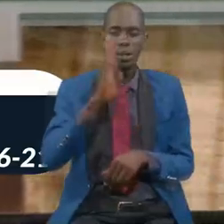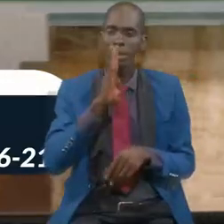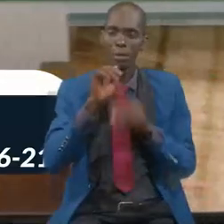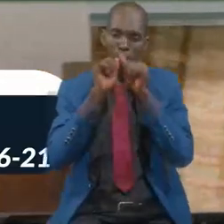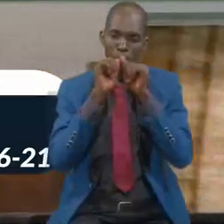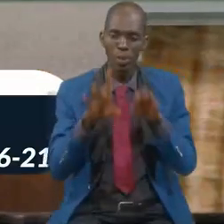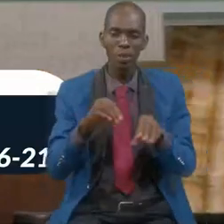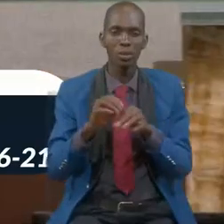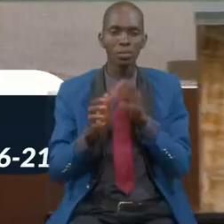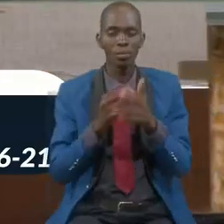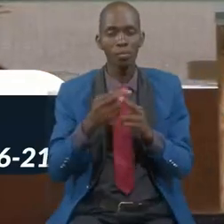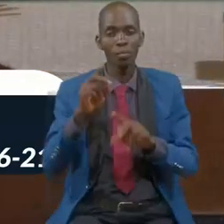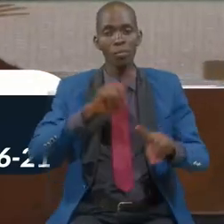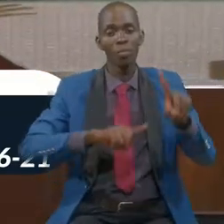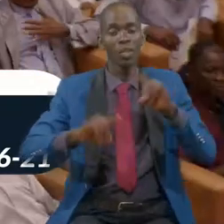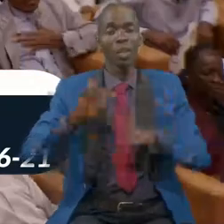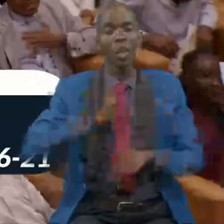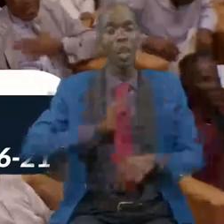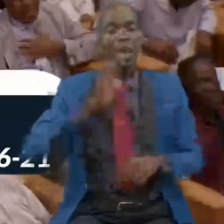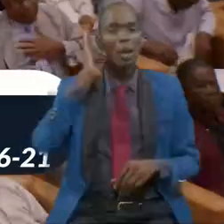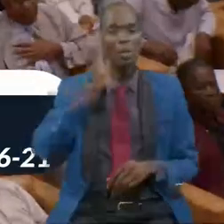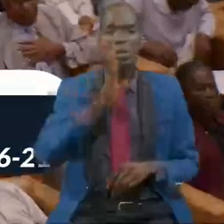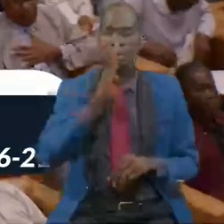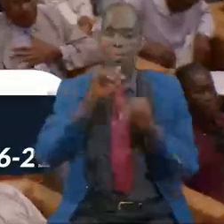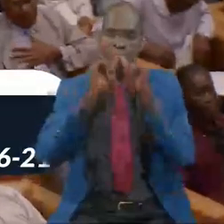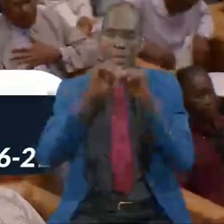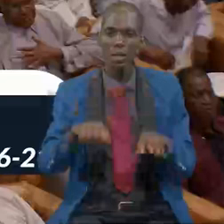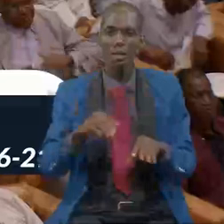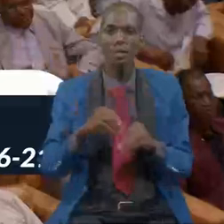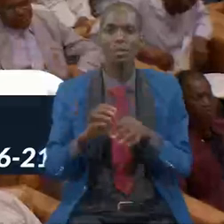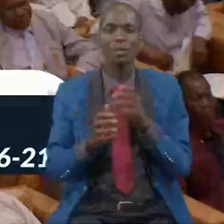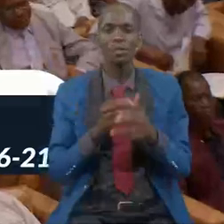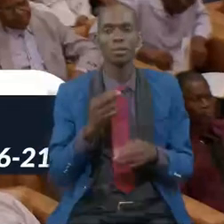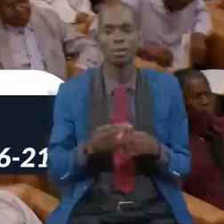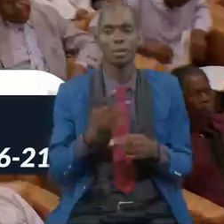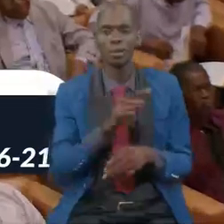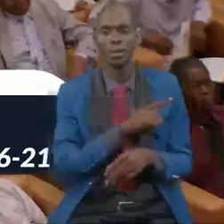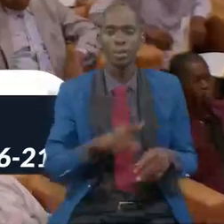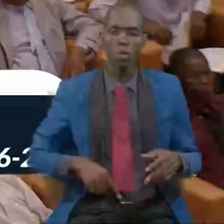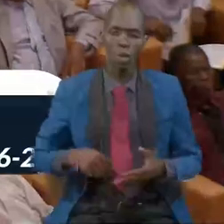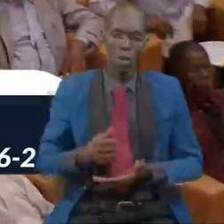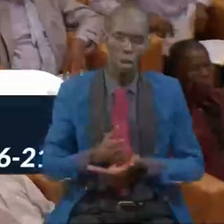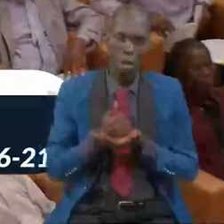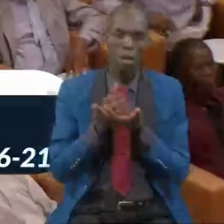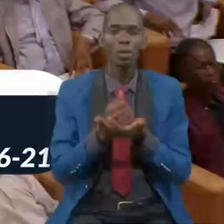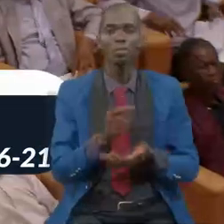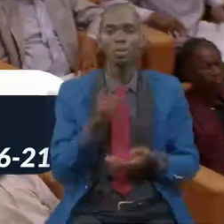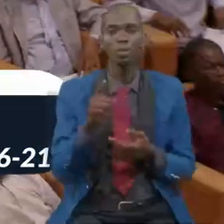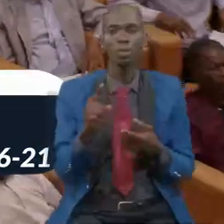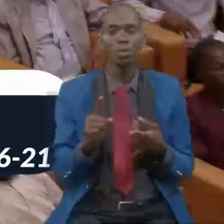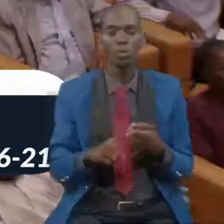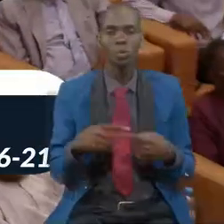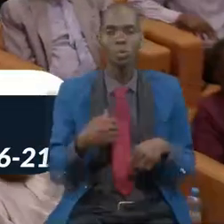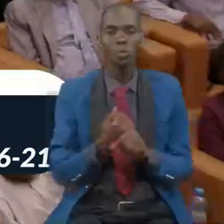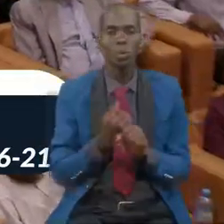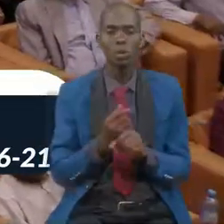bénis. Amen. Je serai béni. Amen. Puisse le Seigneur vous aider à faire usage